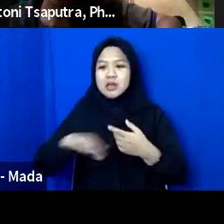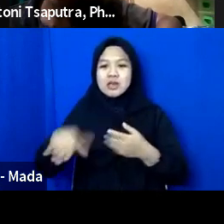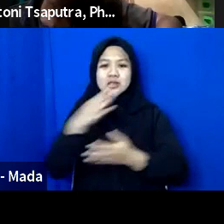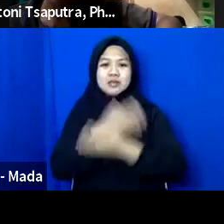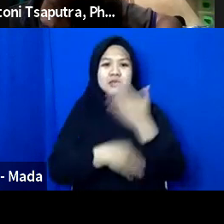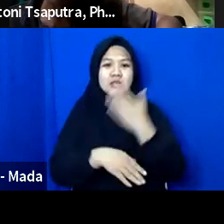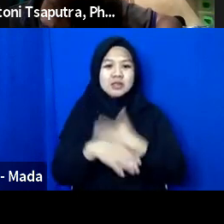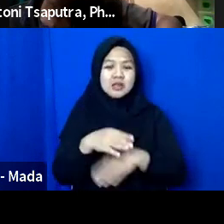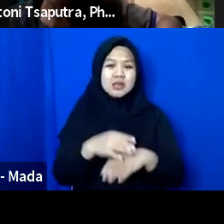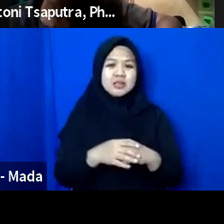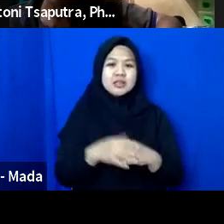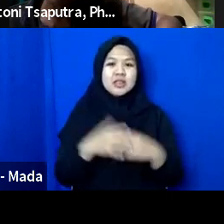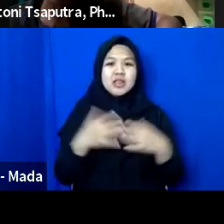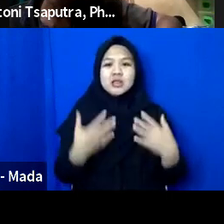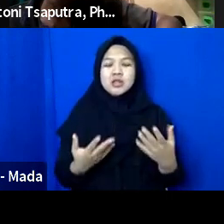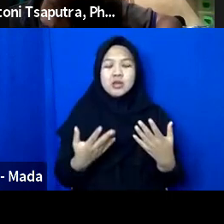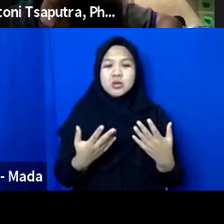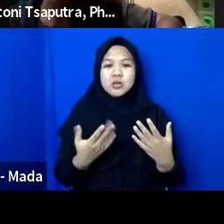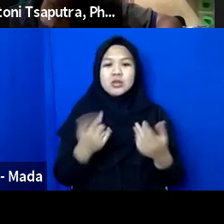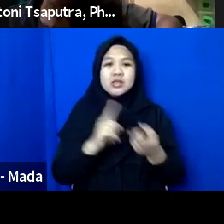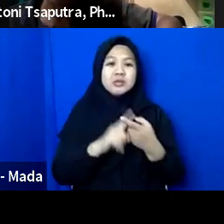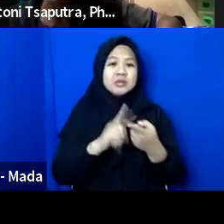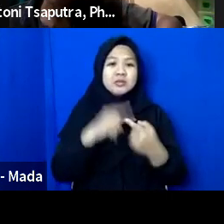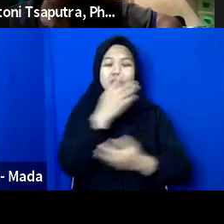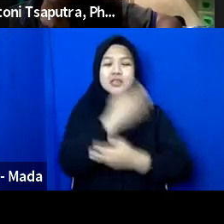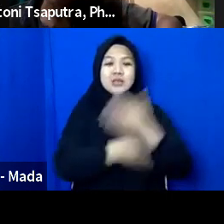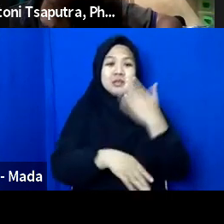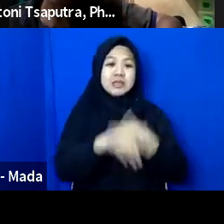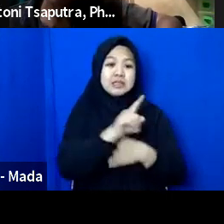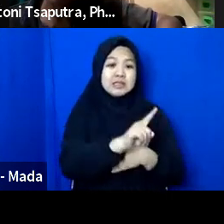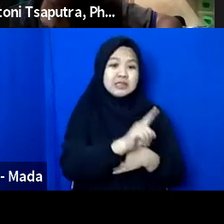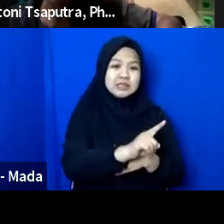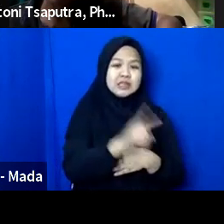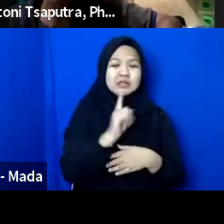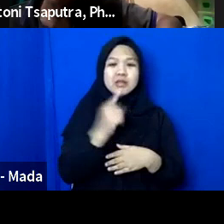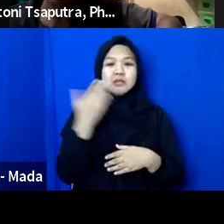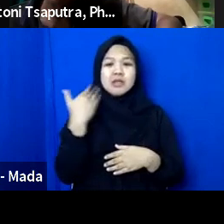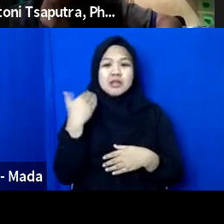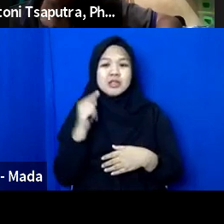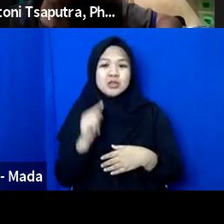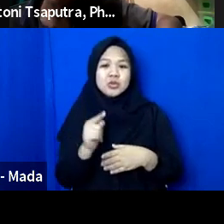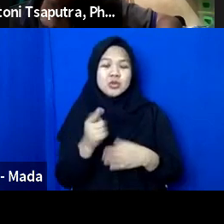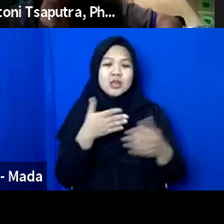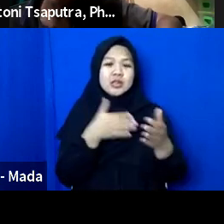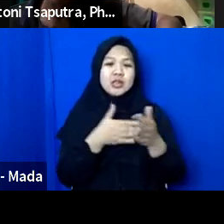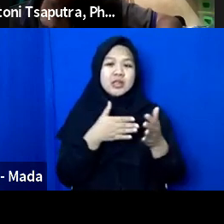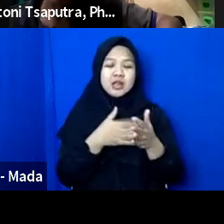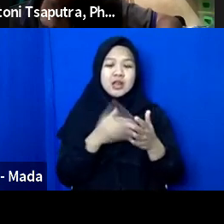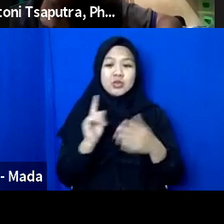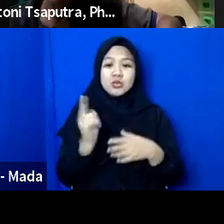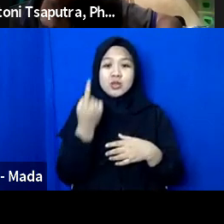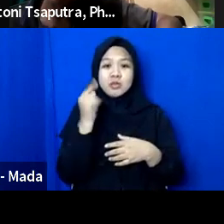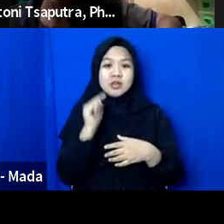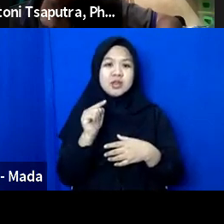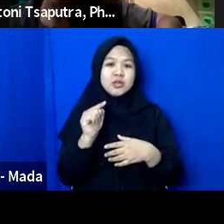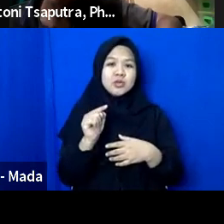disabilitas gitu er atau ih teman-teman tiang disabilitas sendiri gitu karena tadi itu tantangan paling utamanya